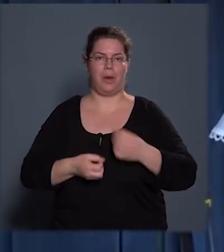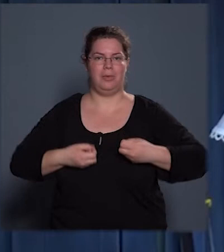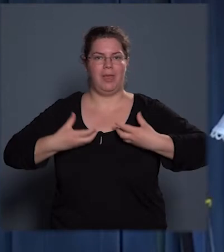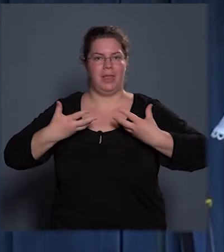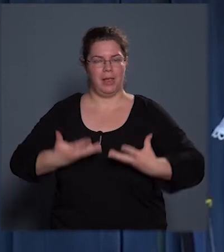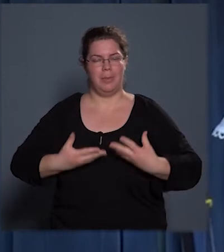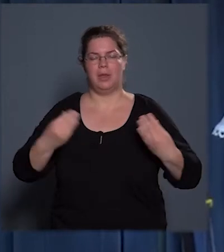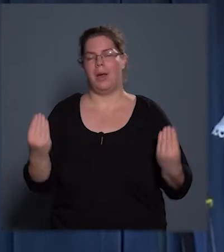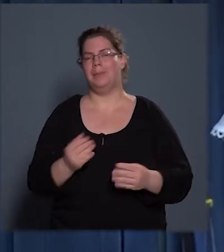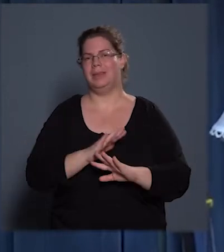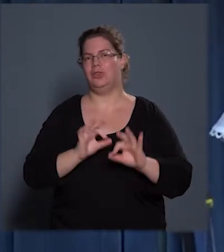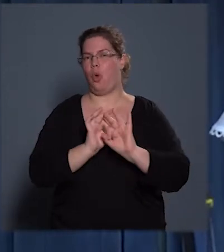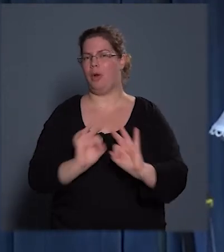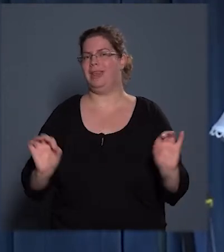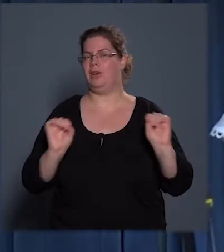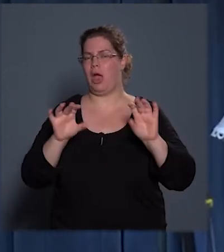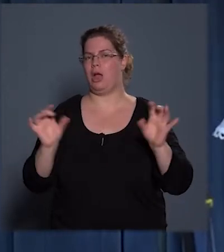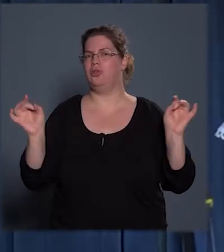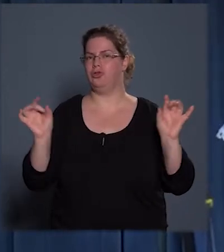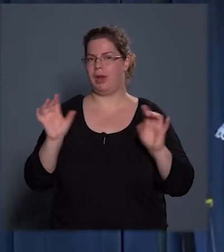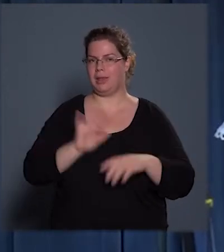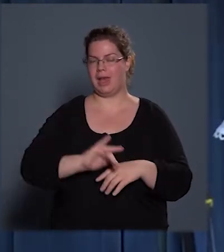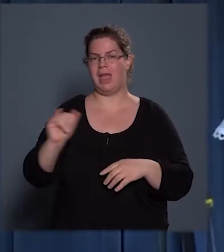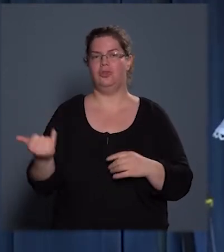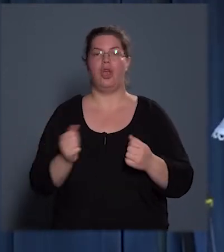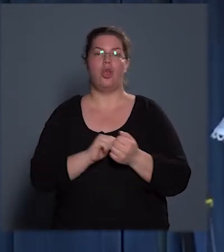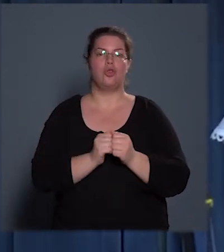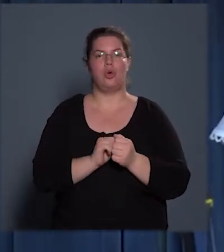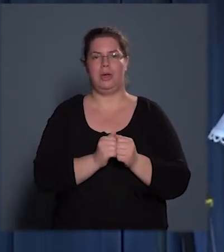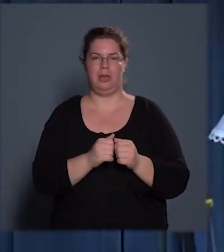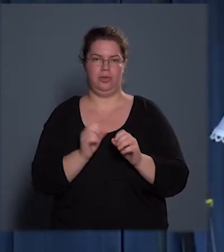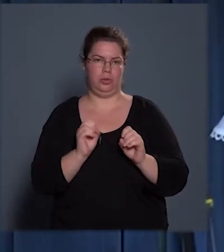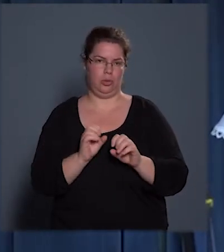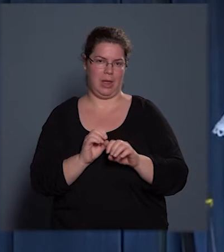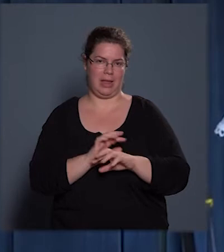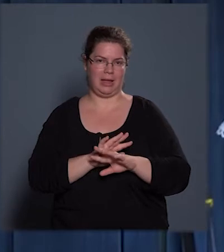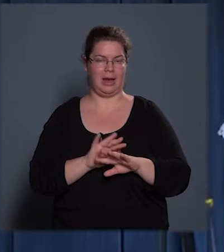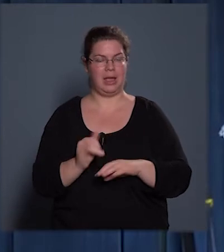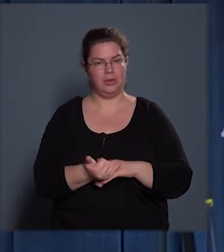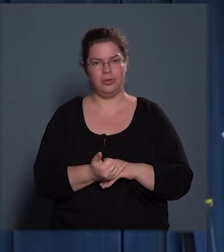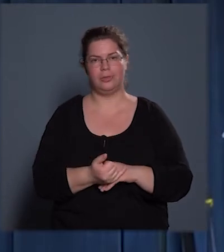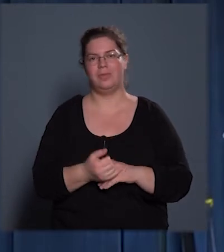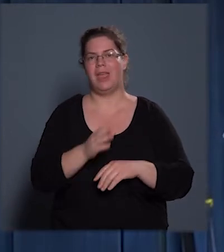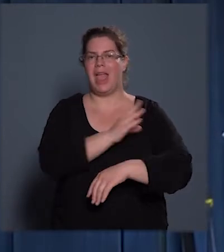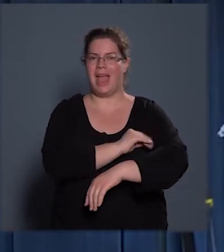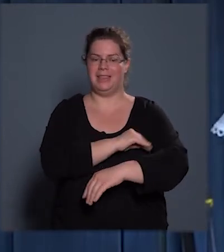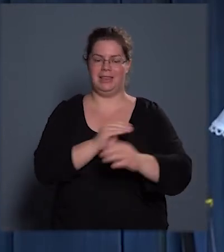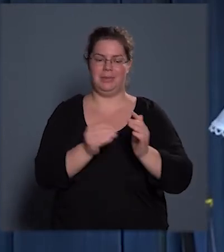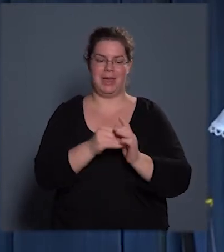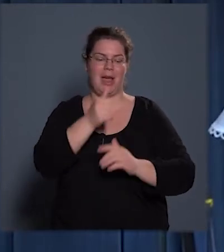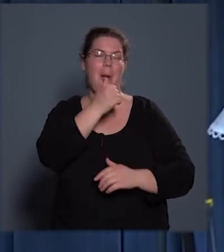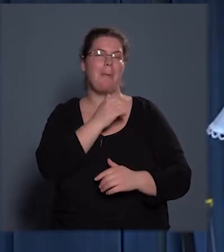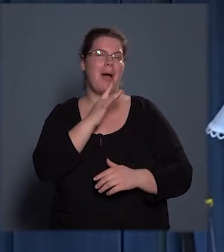melynek jótékonyan hat a stresszre is, meg a szorongási tünetekre is. Enyhíti még a